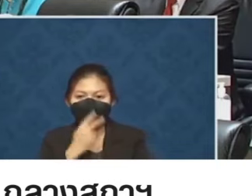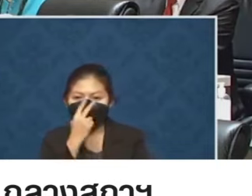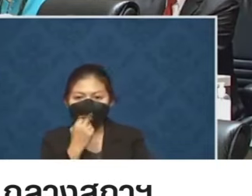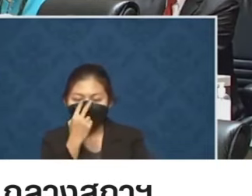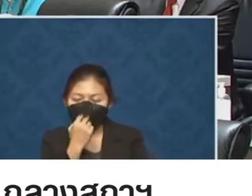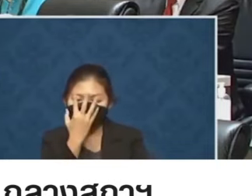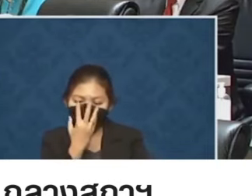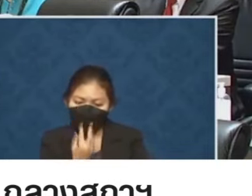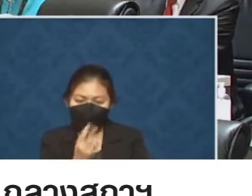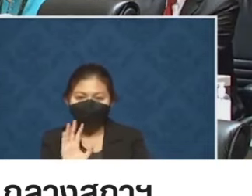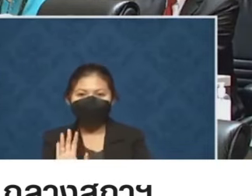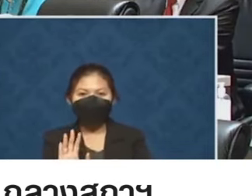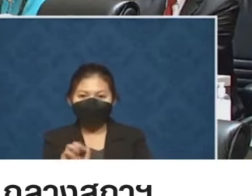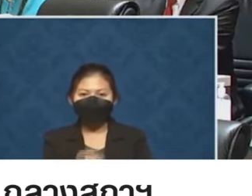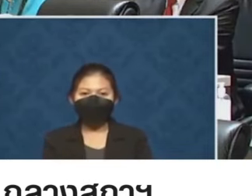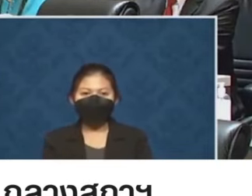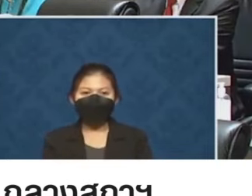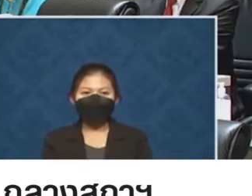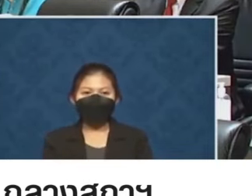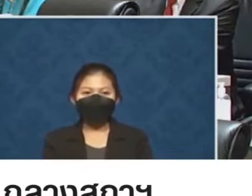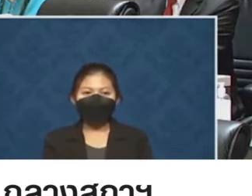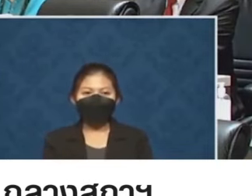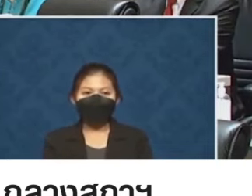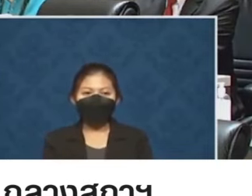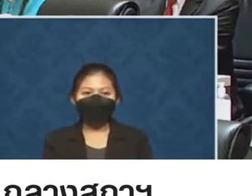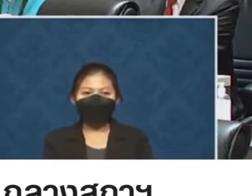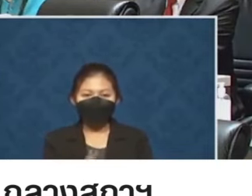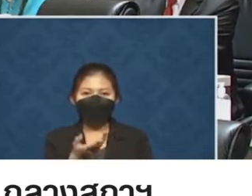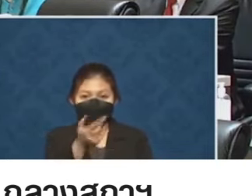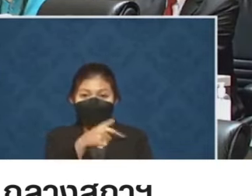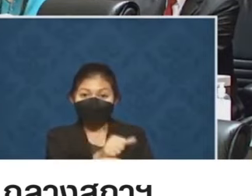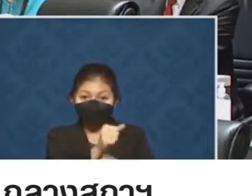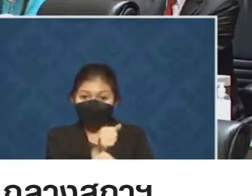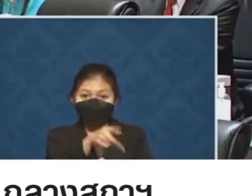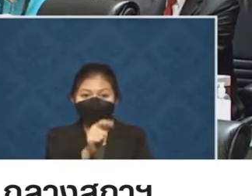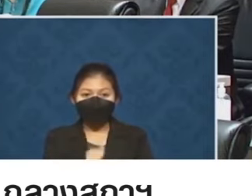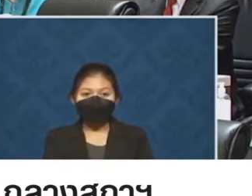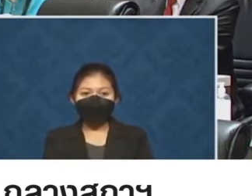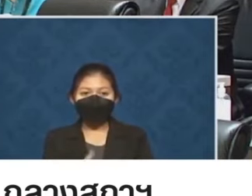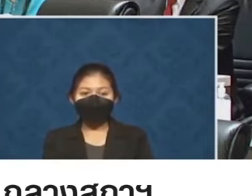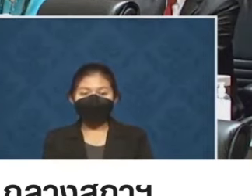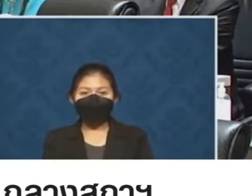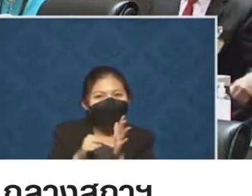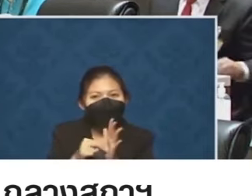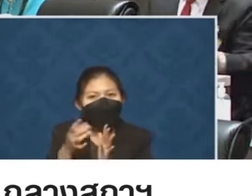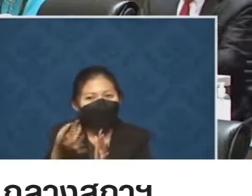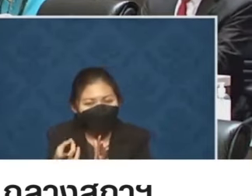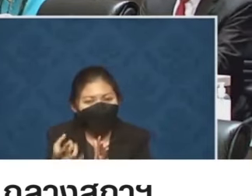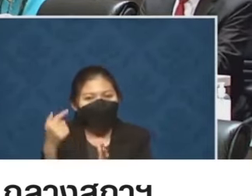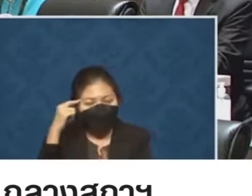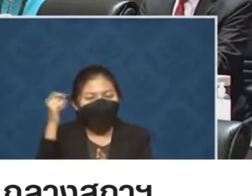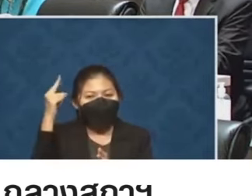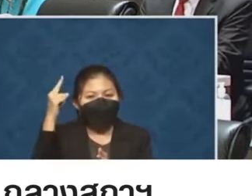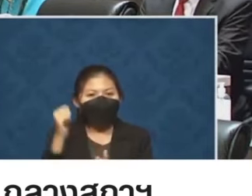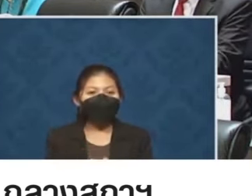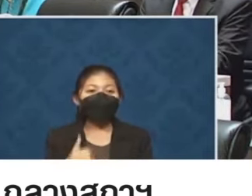ไม่ต้องเศร้าขนาดนั้น เดี๋ยวผมจะให้ท่านทำแบบผมถ้าท่านกล้าดีผมก็จะทาผนังกับท่านผม